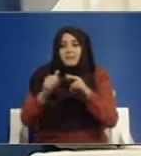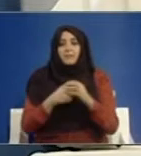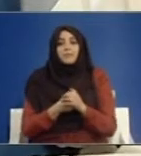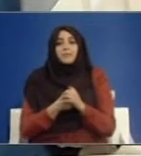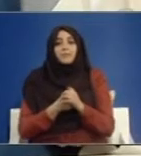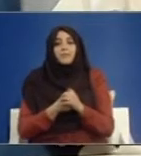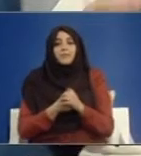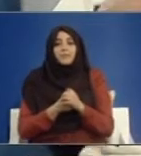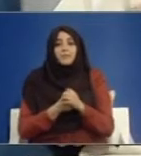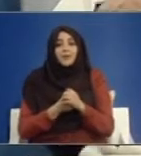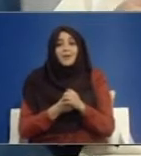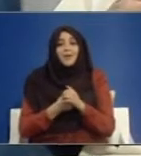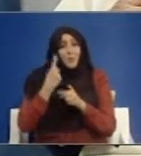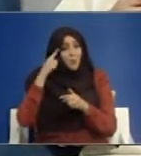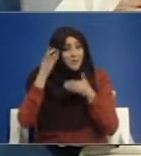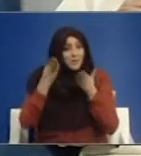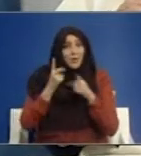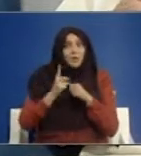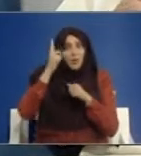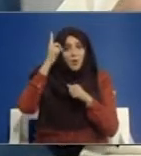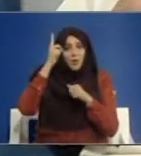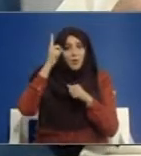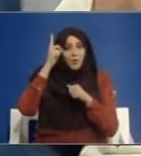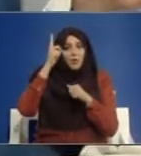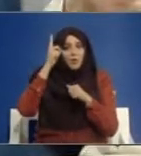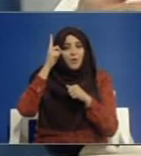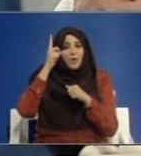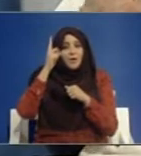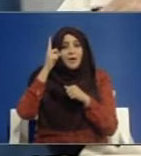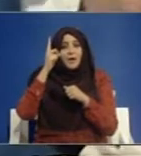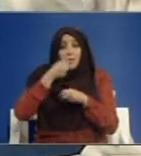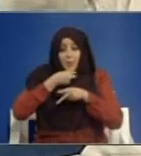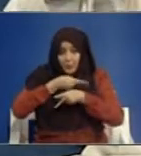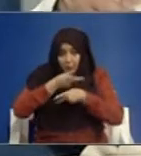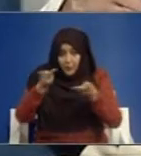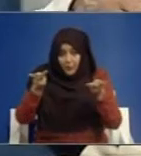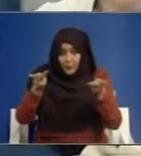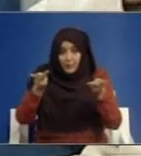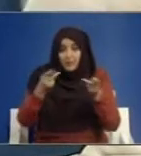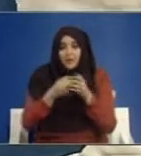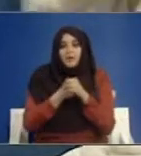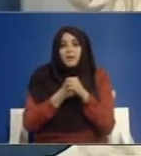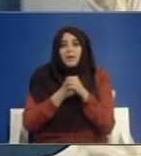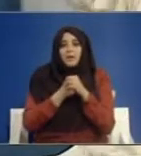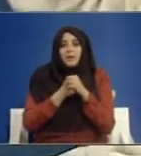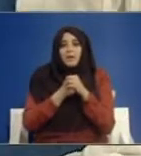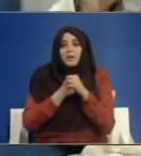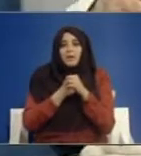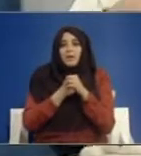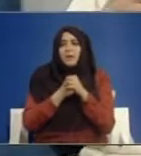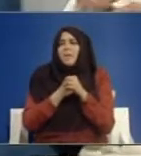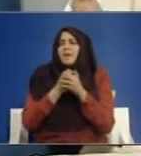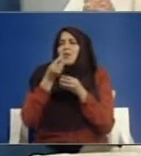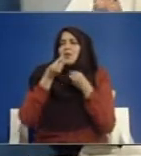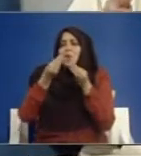فلذلك رب سبحانه عز وجل عندما أخبرنا بعقوبة، يعني تقول هي